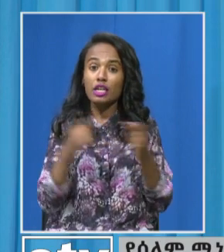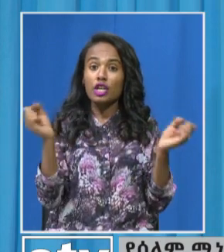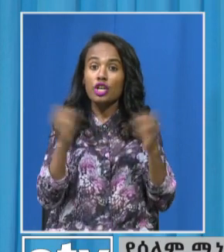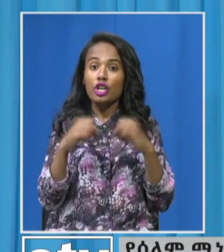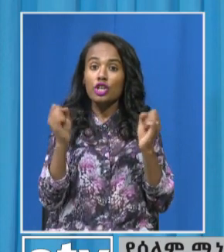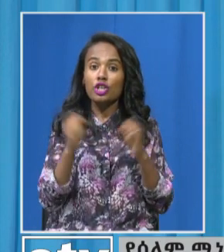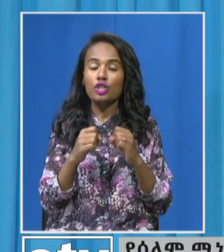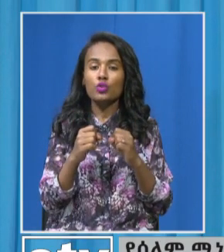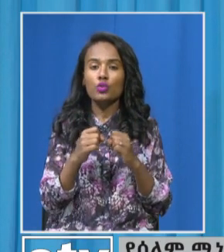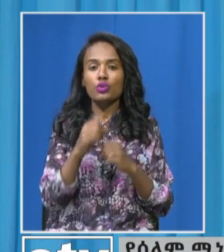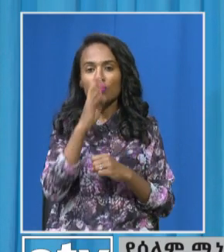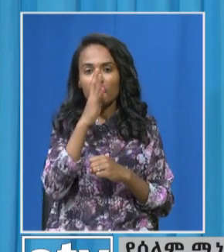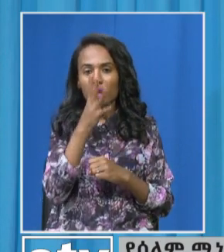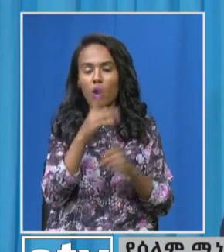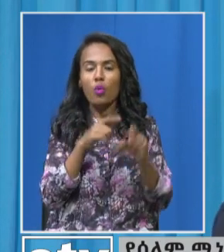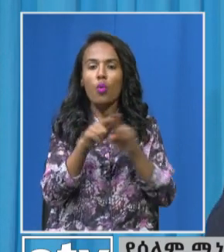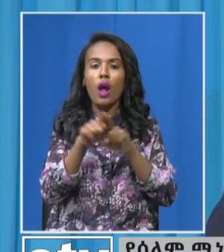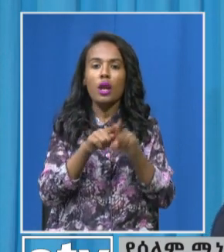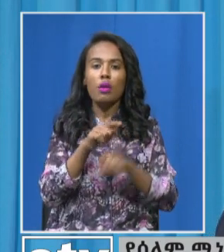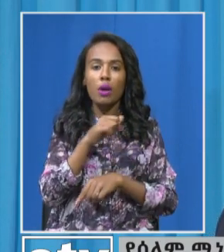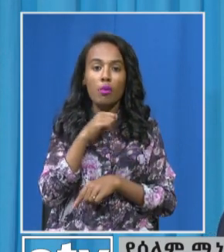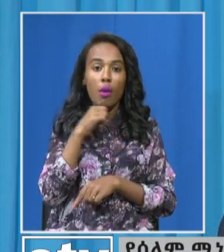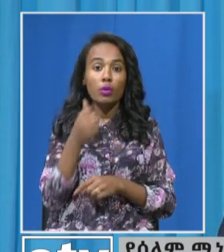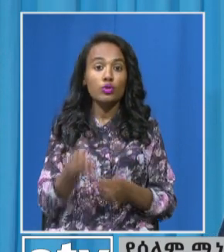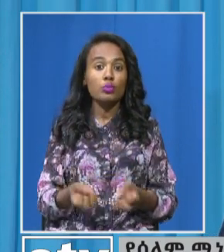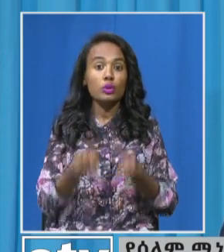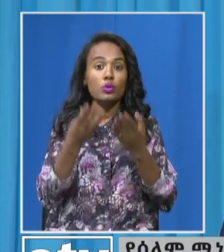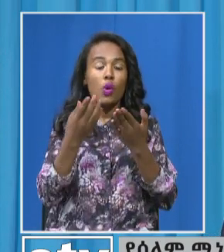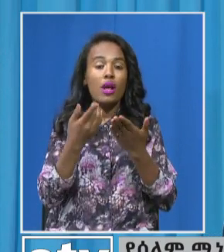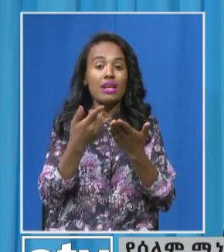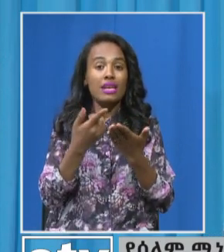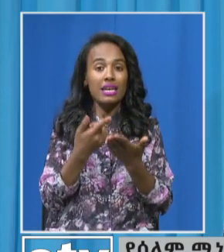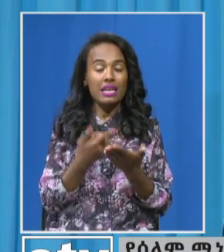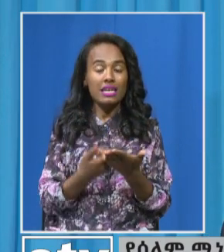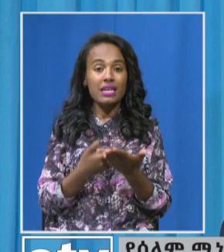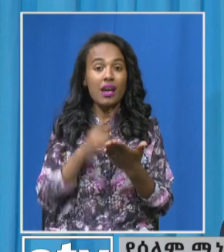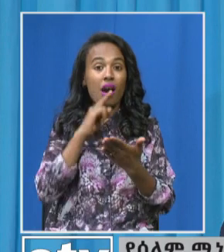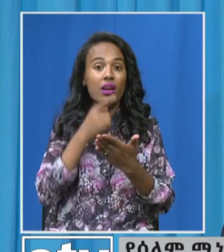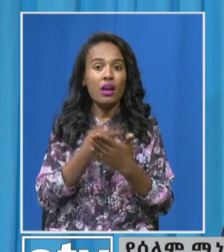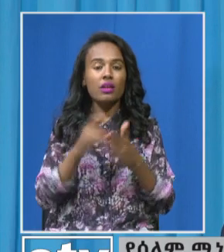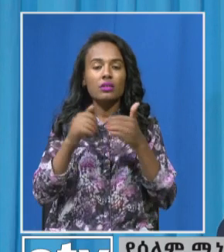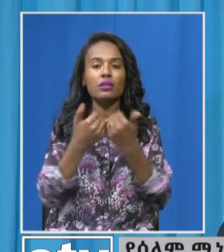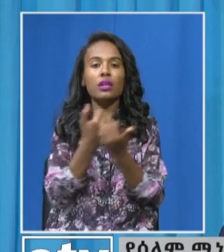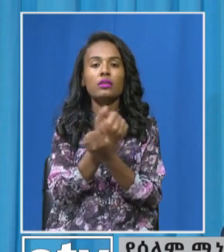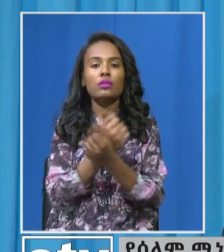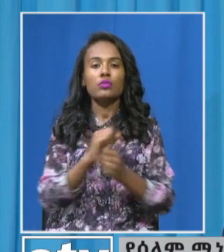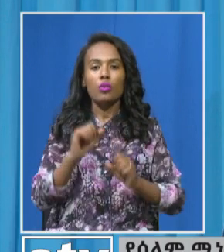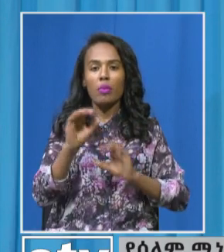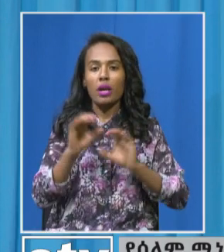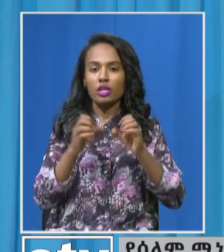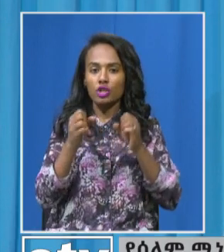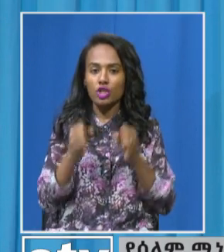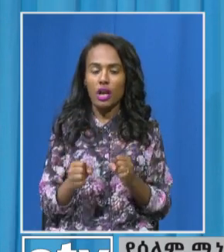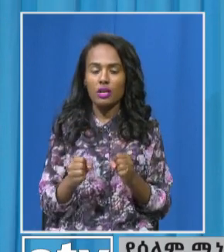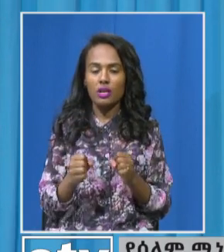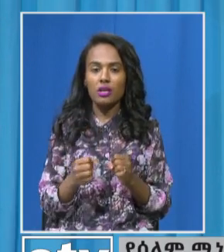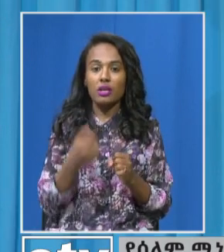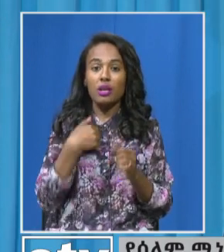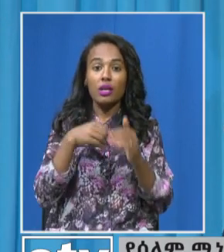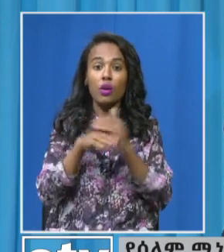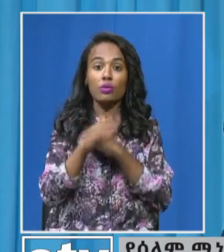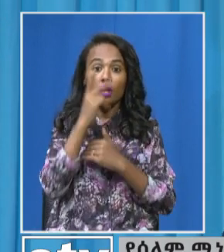ግጭቶች ተከፍተዋል፣ አለመግባባቶች በዝተዋል። ይህን ለማስተሳሰር ደግሞ ማድረጋለ ብሪት ማድረጋለ ማሸራት ይቻላል። እኛ ውስጥ